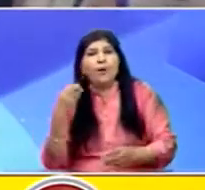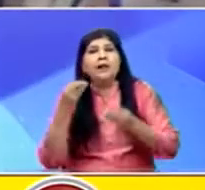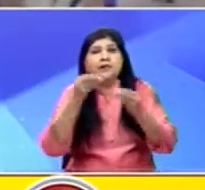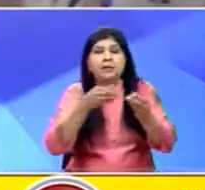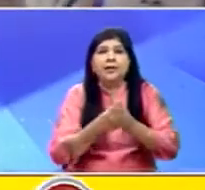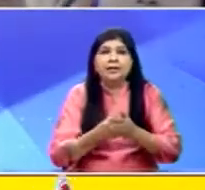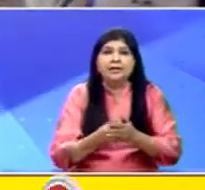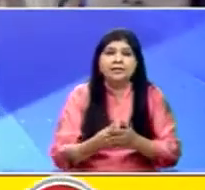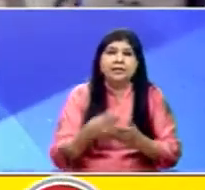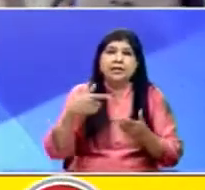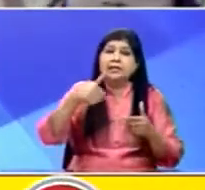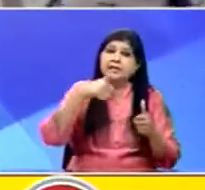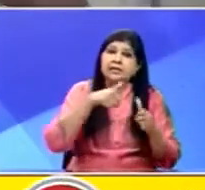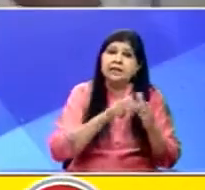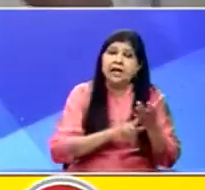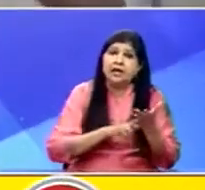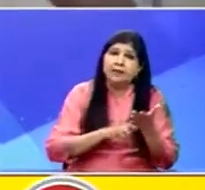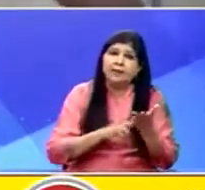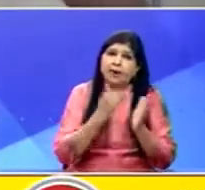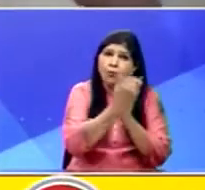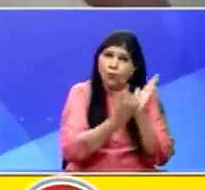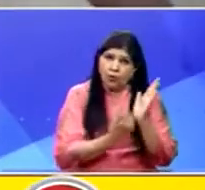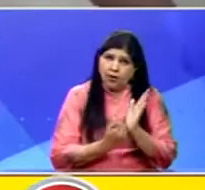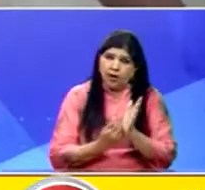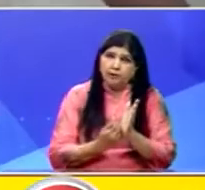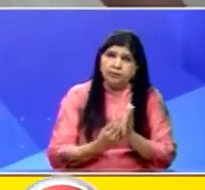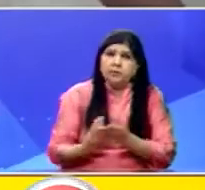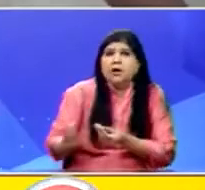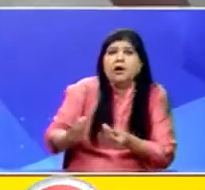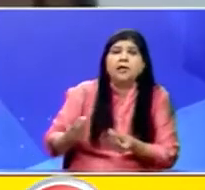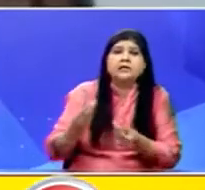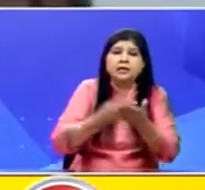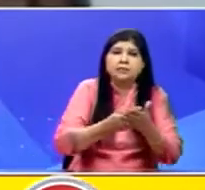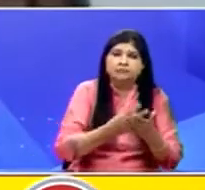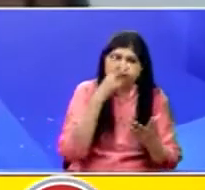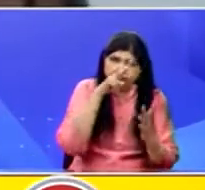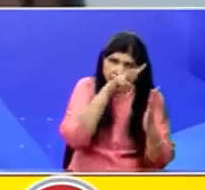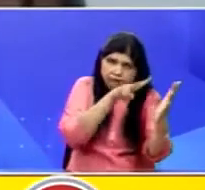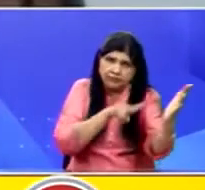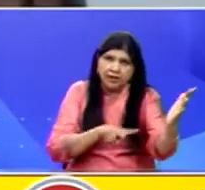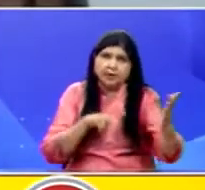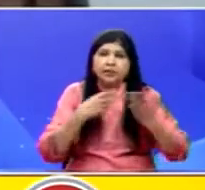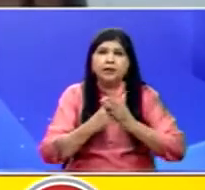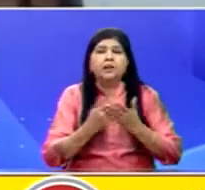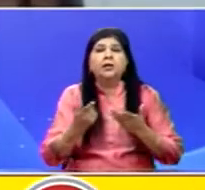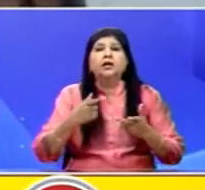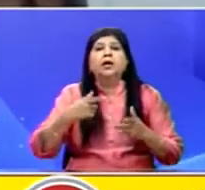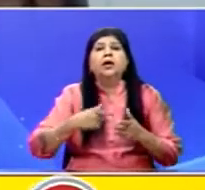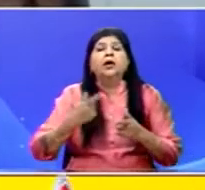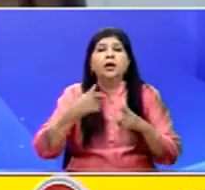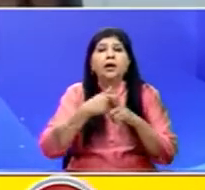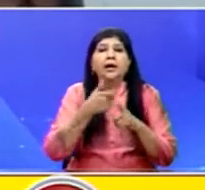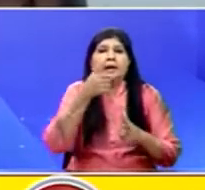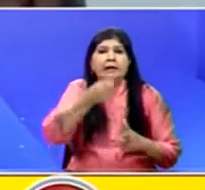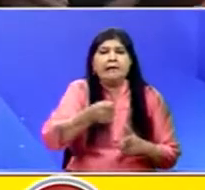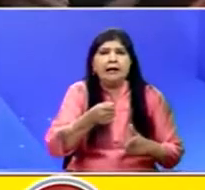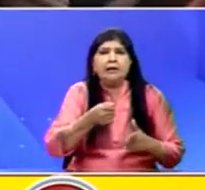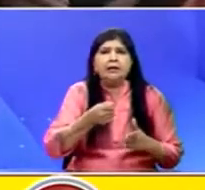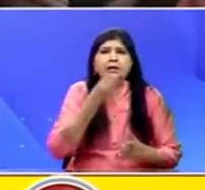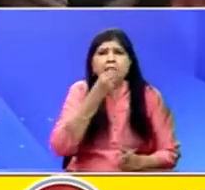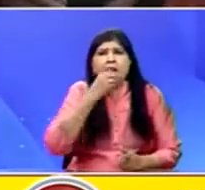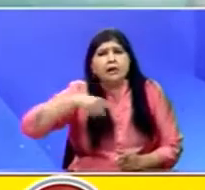लेकर आंगनवाड़ी सेवाओं की पहुंच को मॉनिटर करने के लिए पोषण ट्रैकर भी लॉन्च किया गया